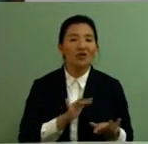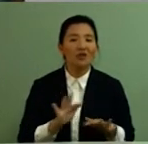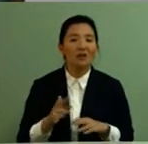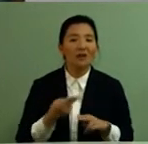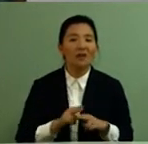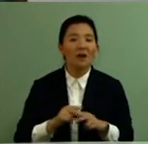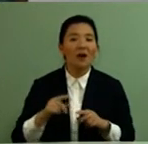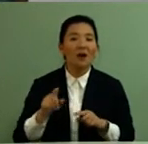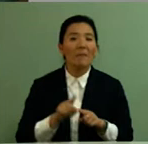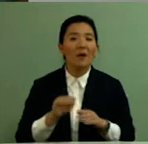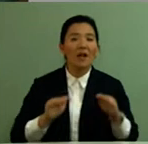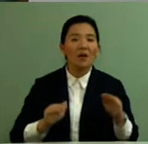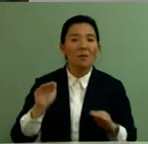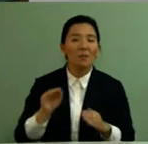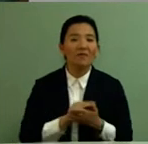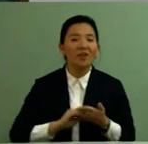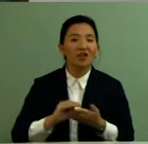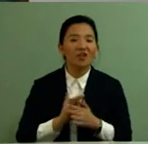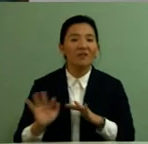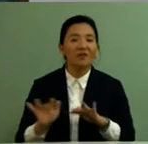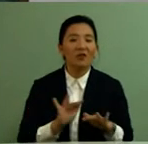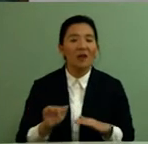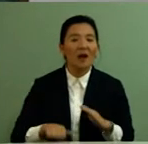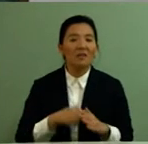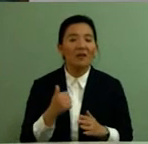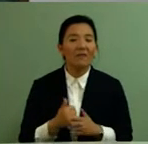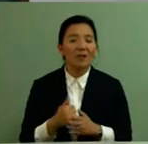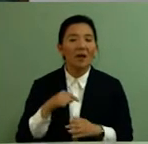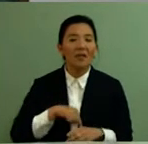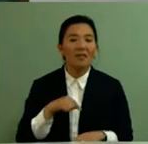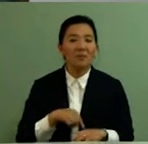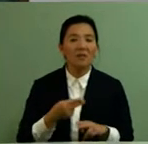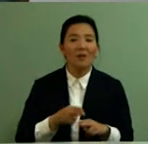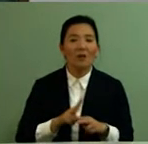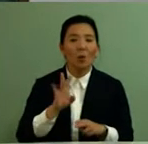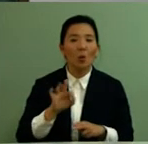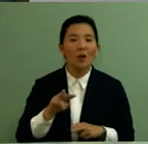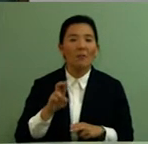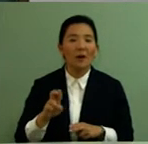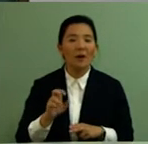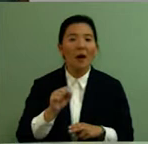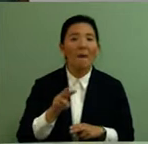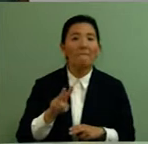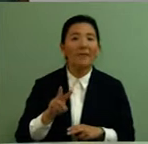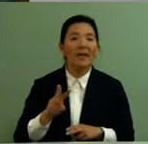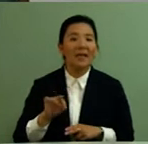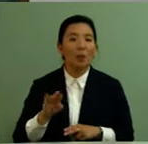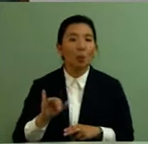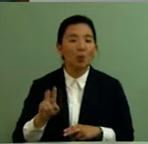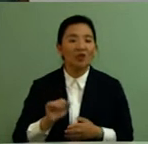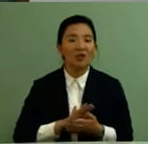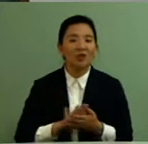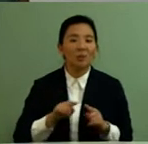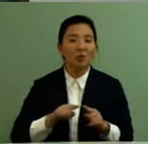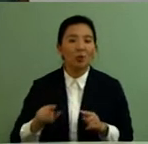Это периодически повторяющееся движение. Основными характеристиками колебаний являются амплитуда, частота,